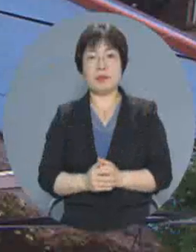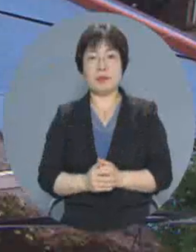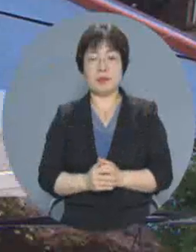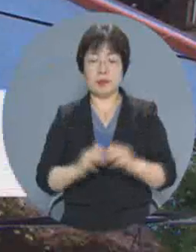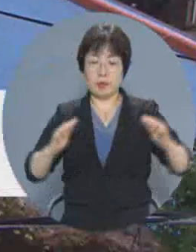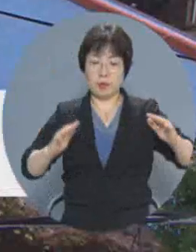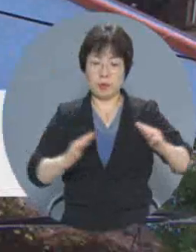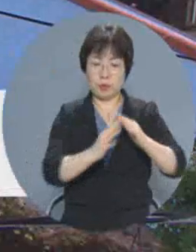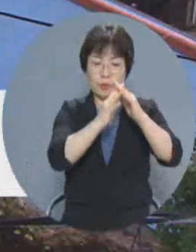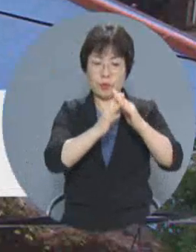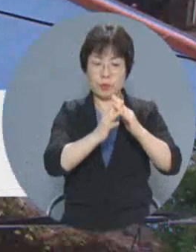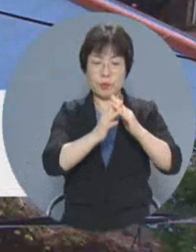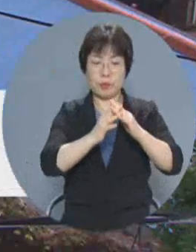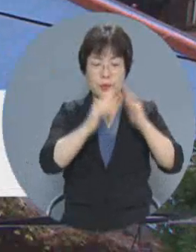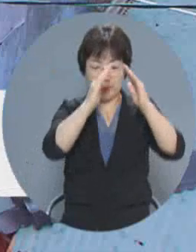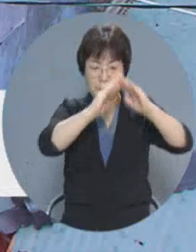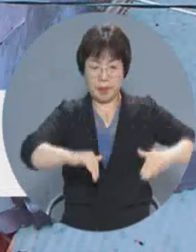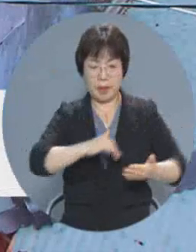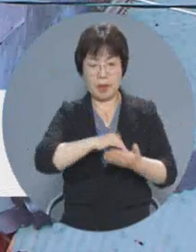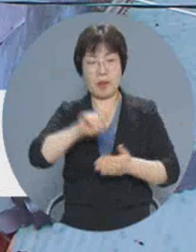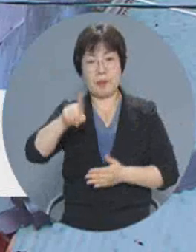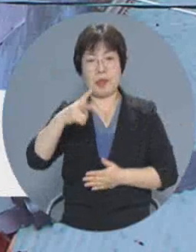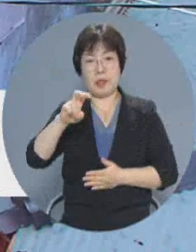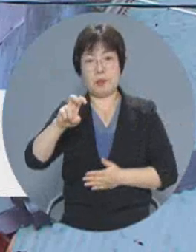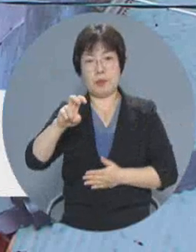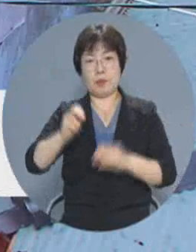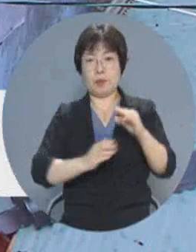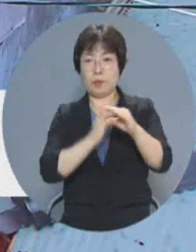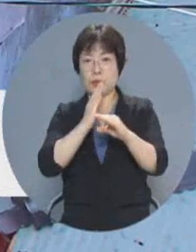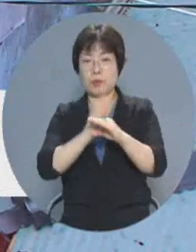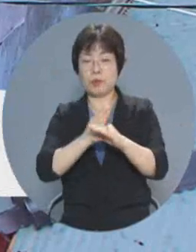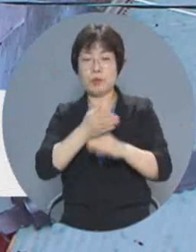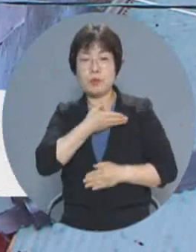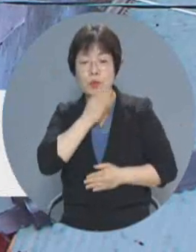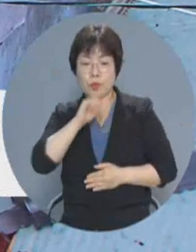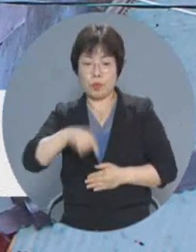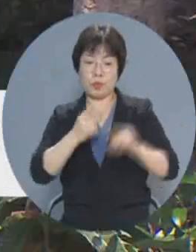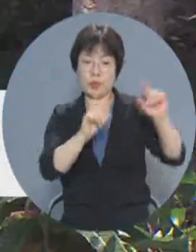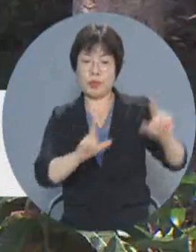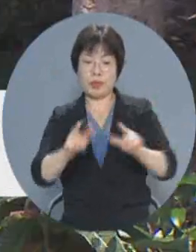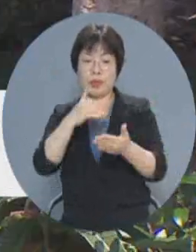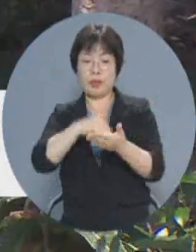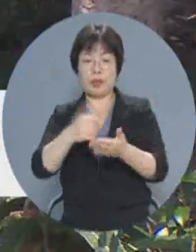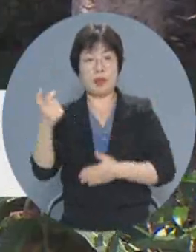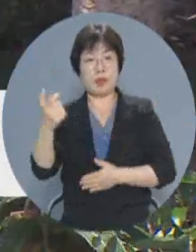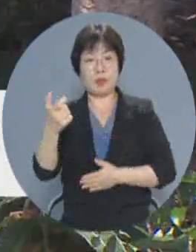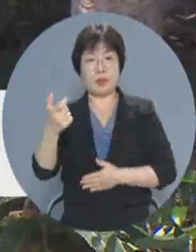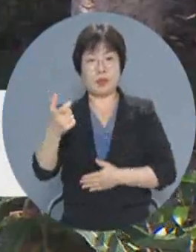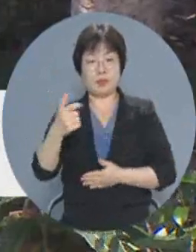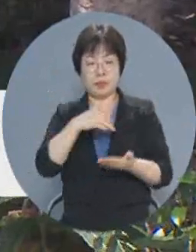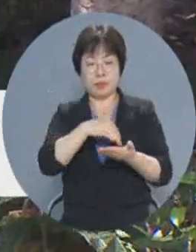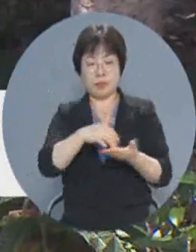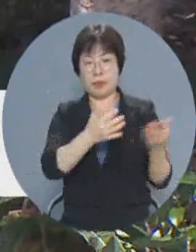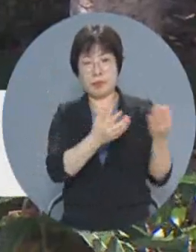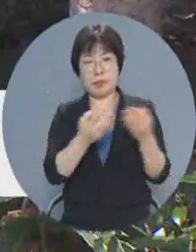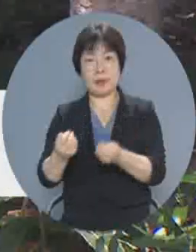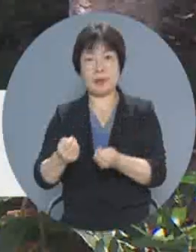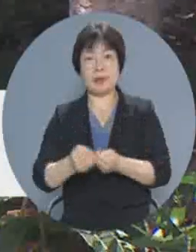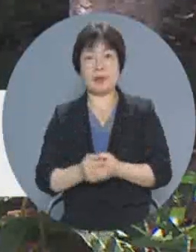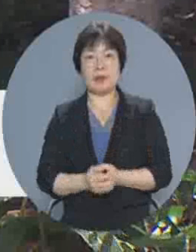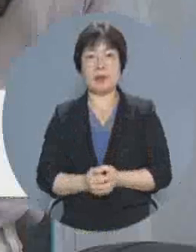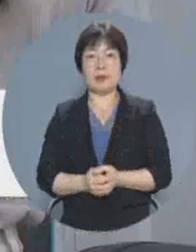개발 사업에 따라 철거되는 집은 약 125호. 이 중 절반인 60여 호는 70세 이상의 홀로 사는